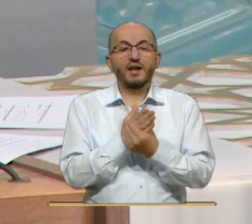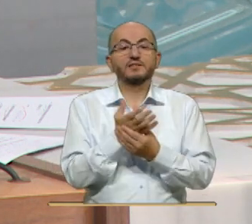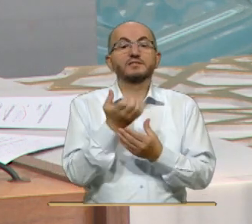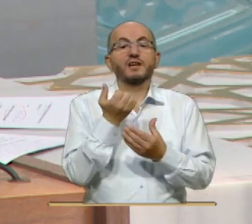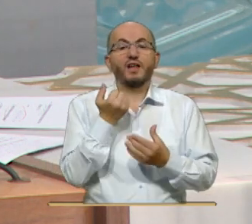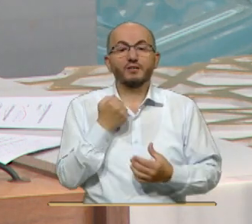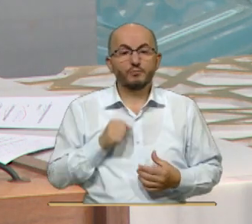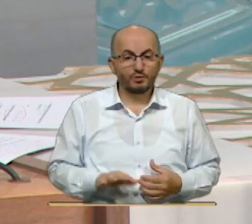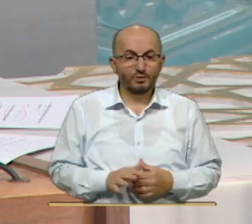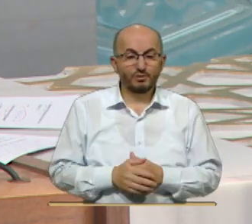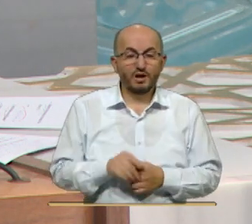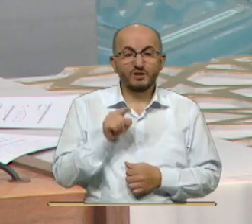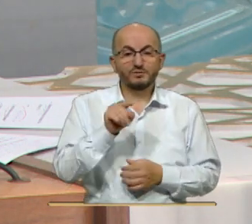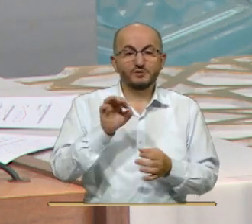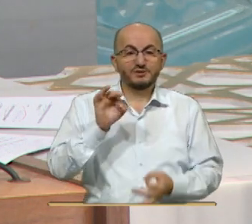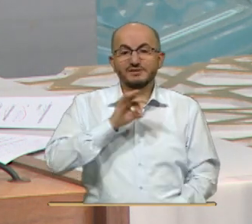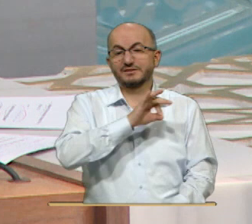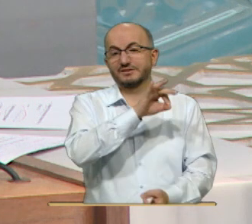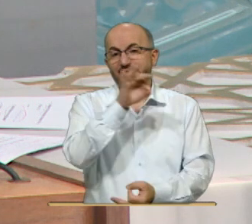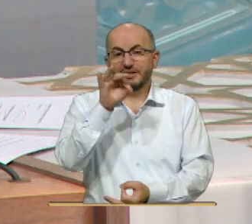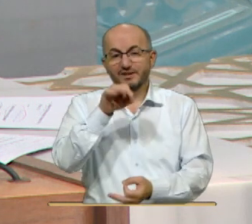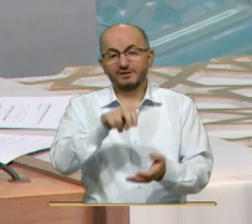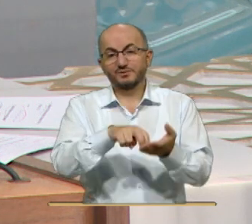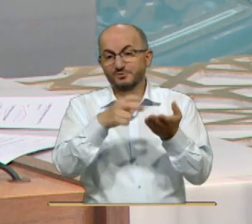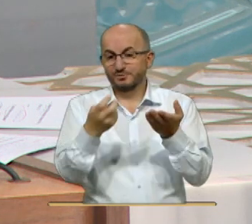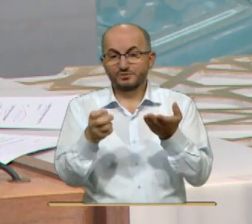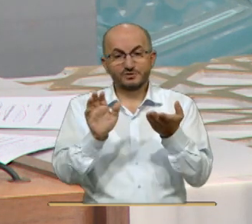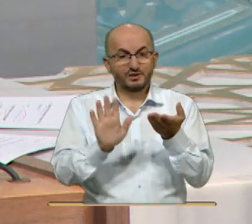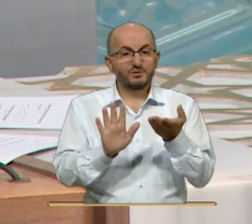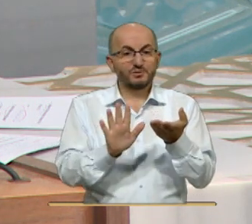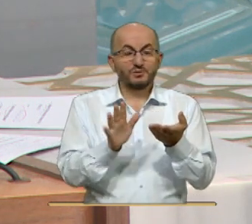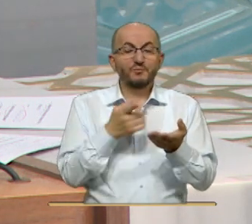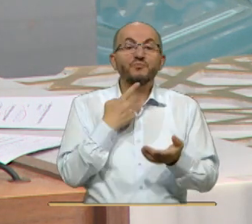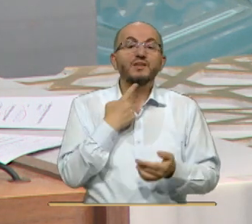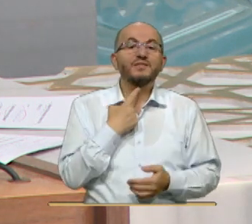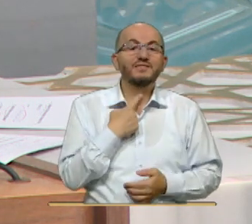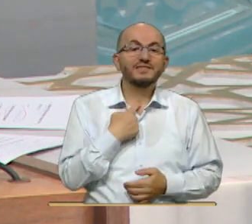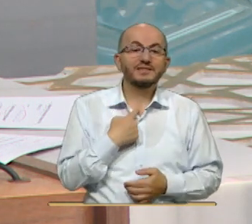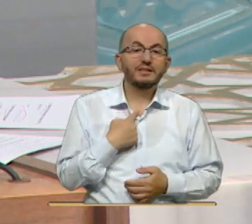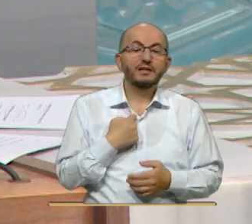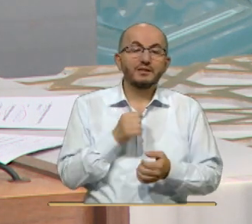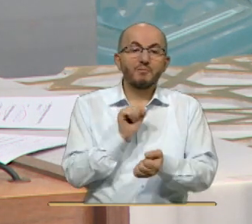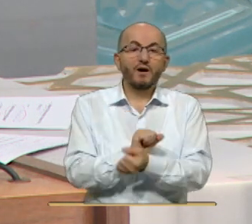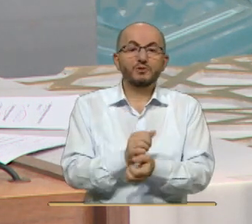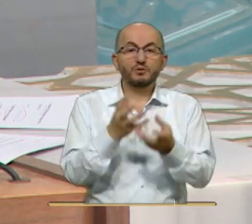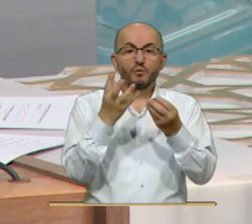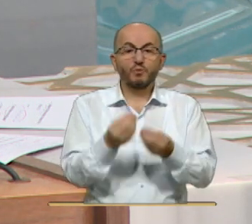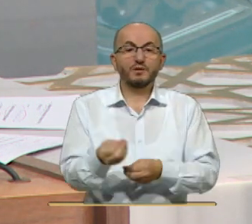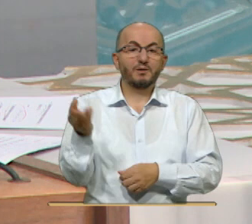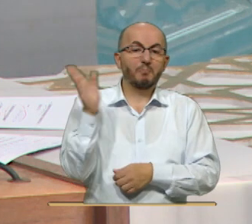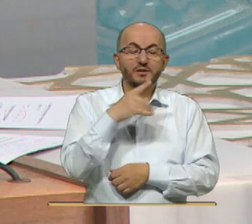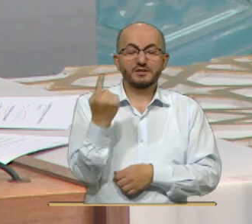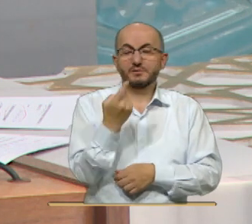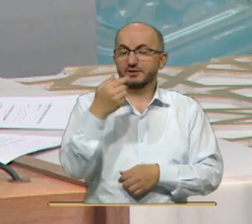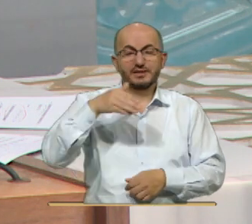almıyorlar. Bu insanların düşeceği durum, nefislerine mahkum olmaktan başka bir şey